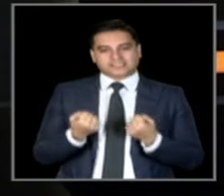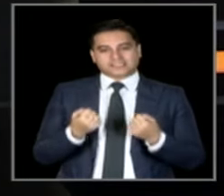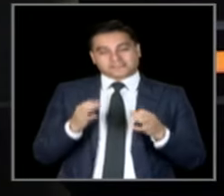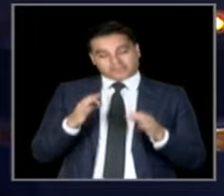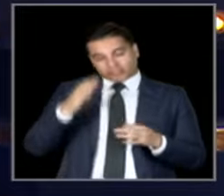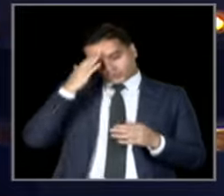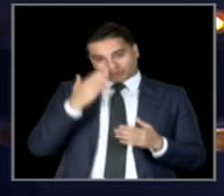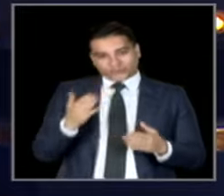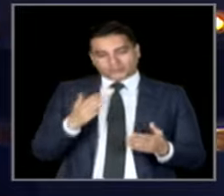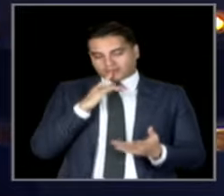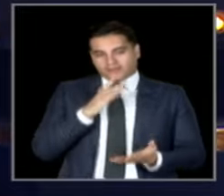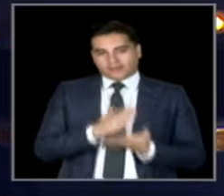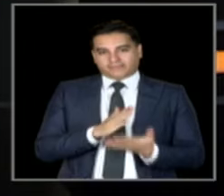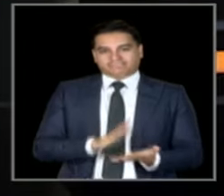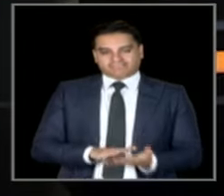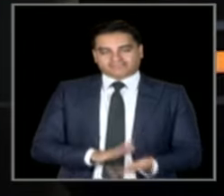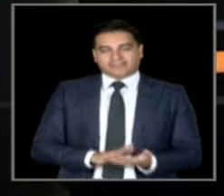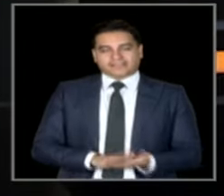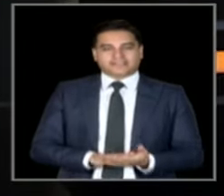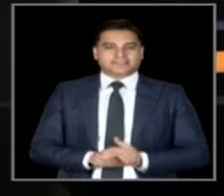بجد بشكركم بجد.